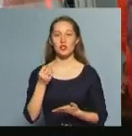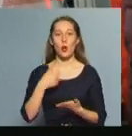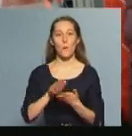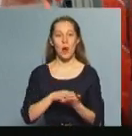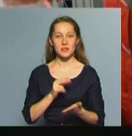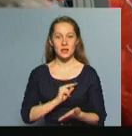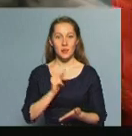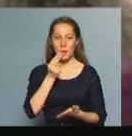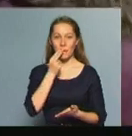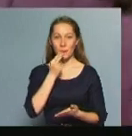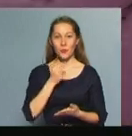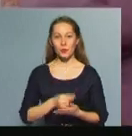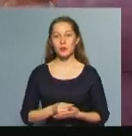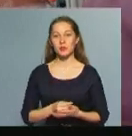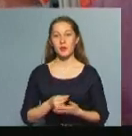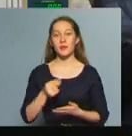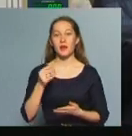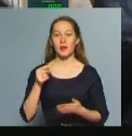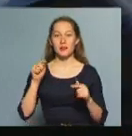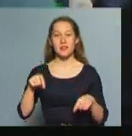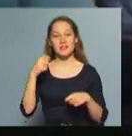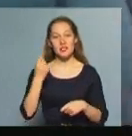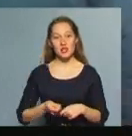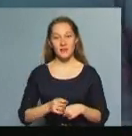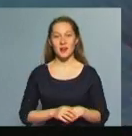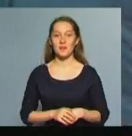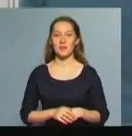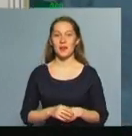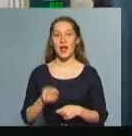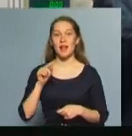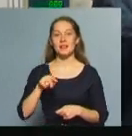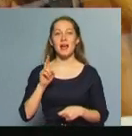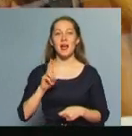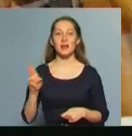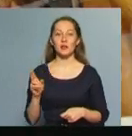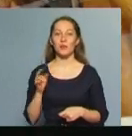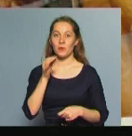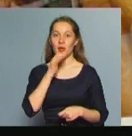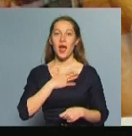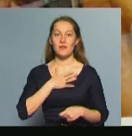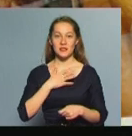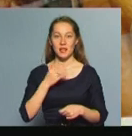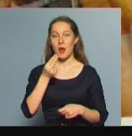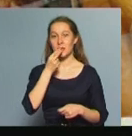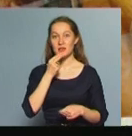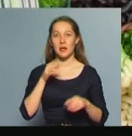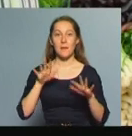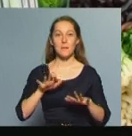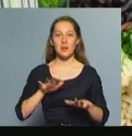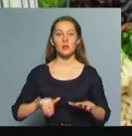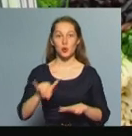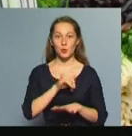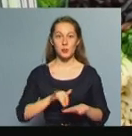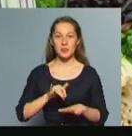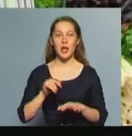на ярмарке скидка значительно дешевле. Те, кто предпочитает товары местных производителей на ярмарке выставочного центра Удмуртия,